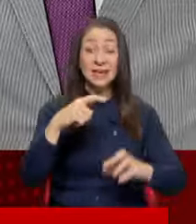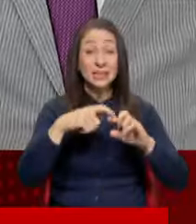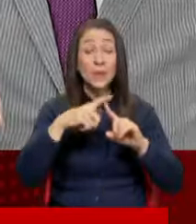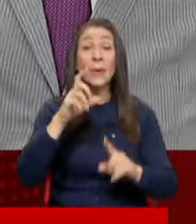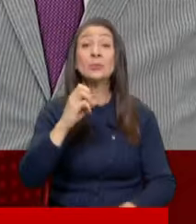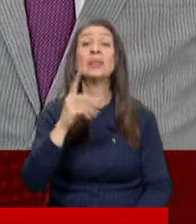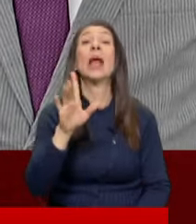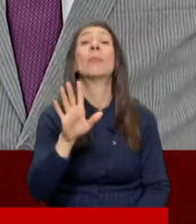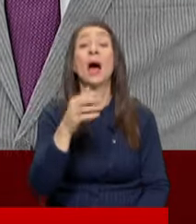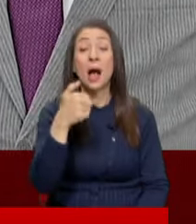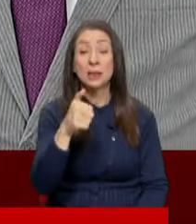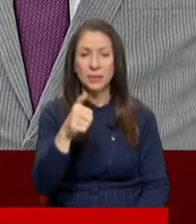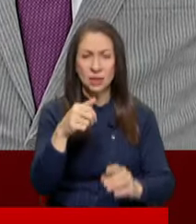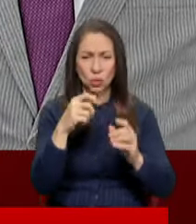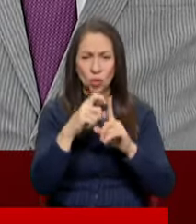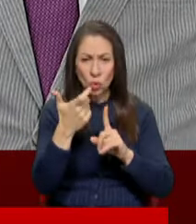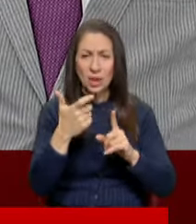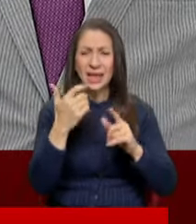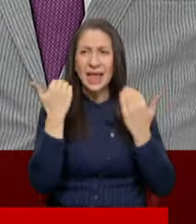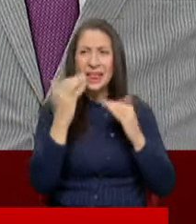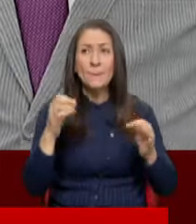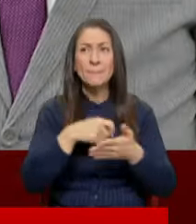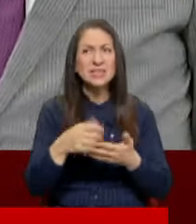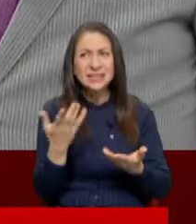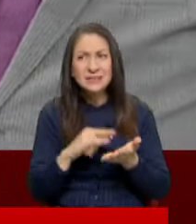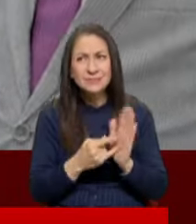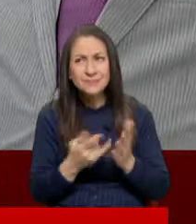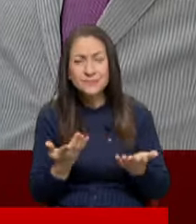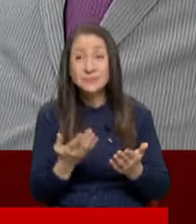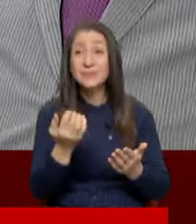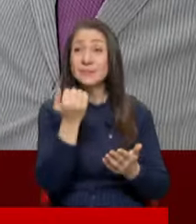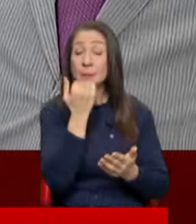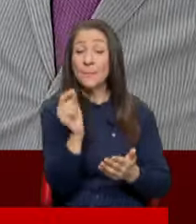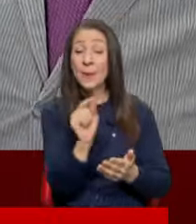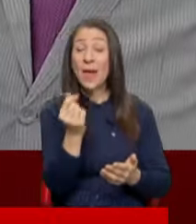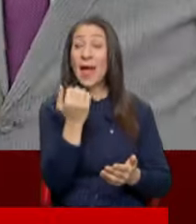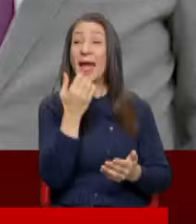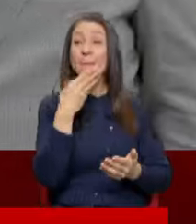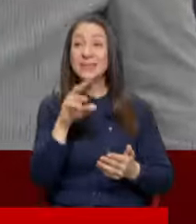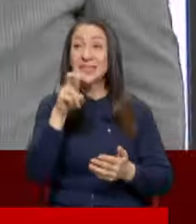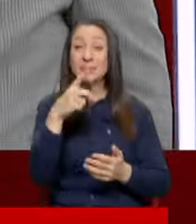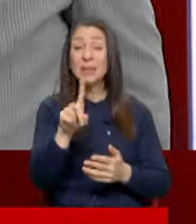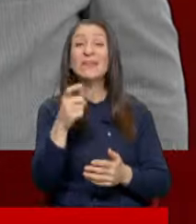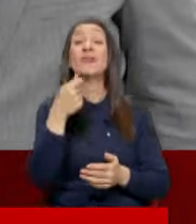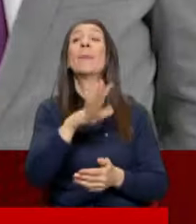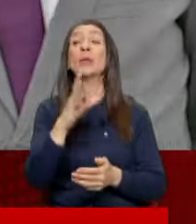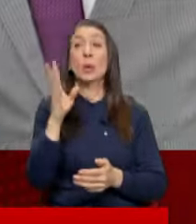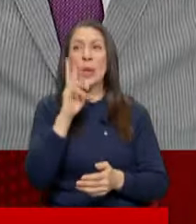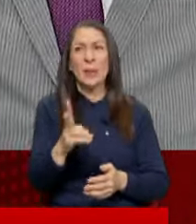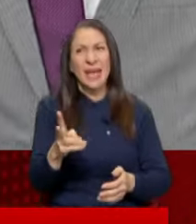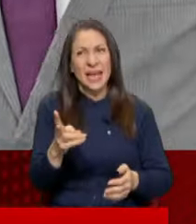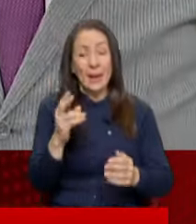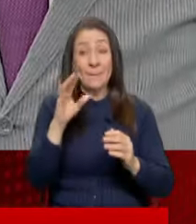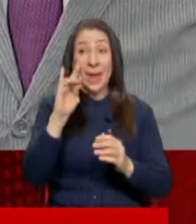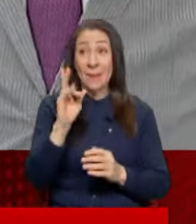Erdoğan değil miydi 6.000 L dul ve yetim maaşıyla Nasıl geçinecek seyyanen memur emeklisine 8.000 lirayı vermediğini görüp de